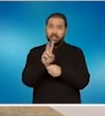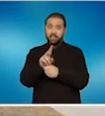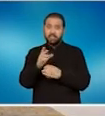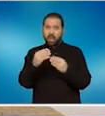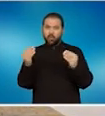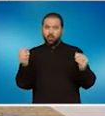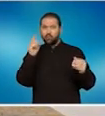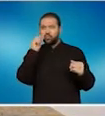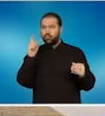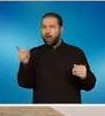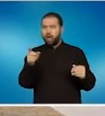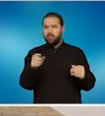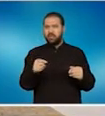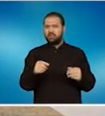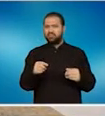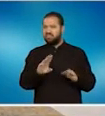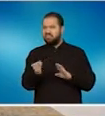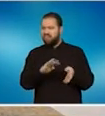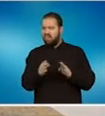unui public foarte pestriț.